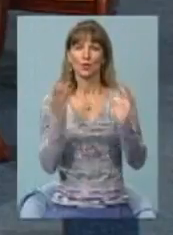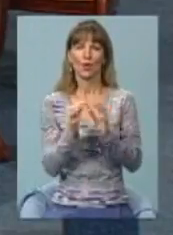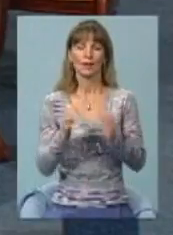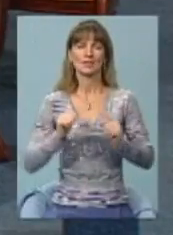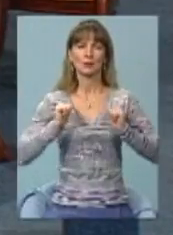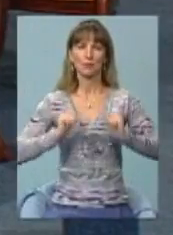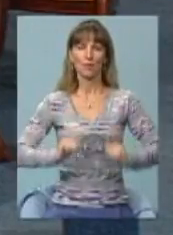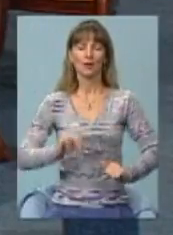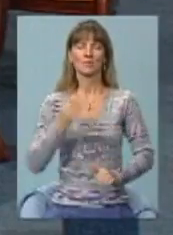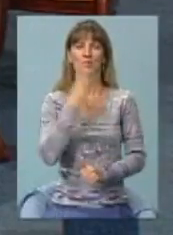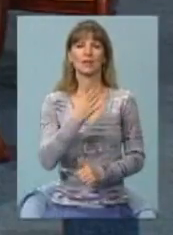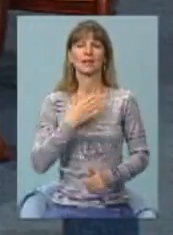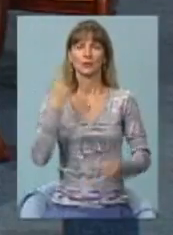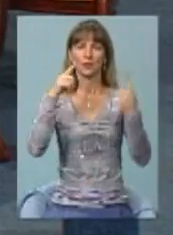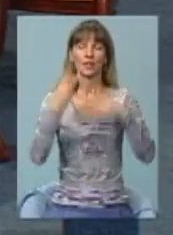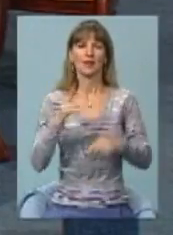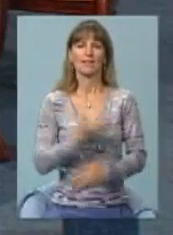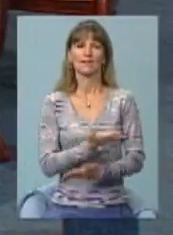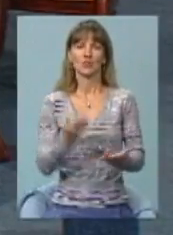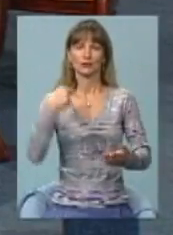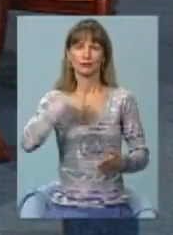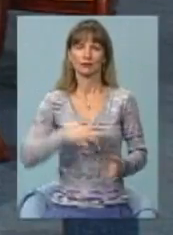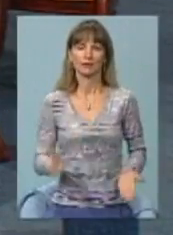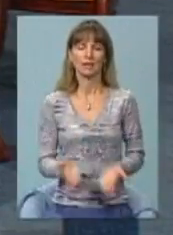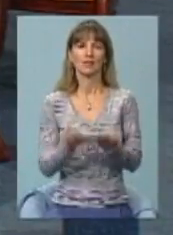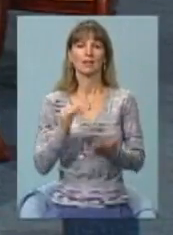також, звичайно, переглянути наш мультик для вашого підняття